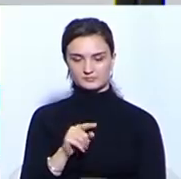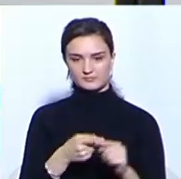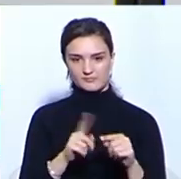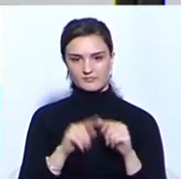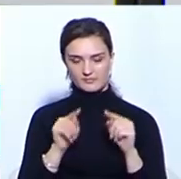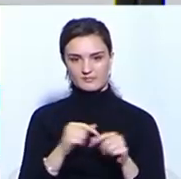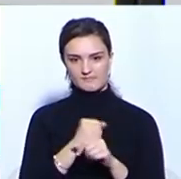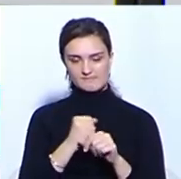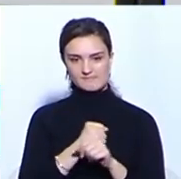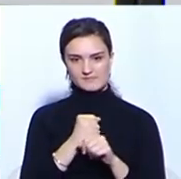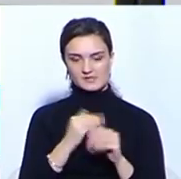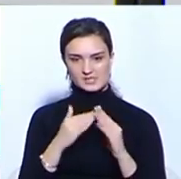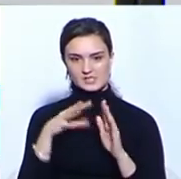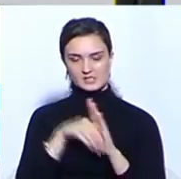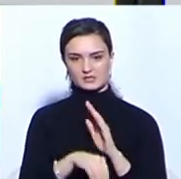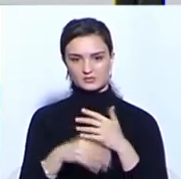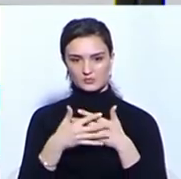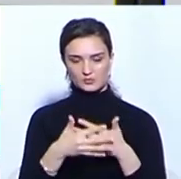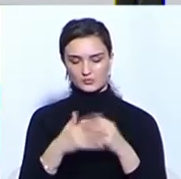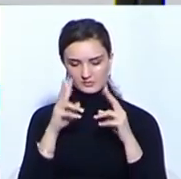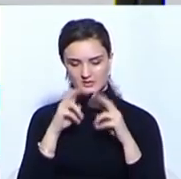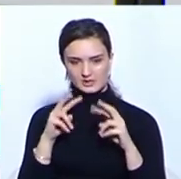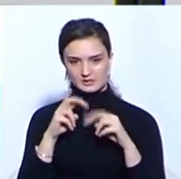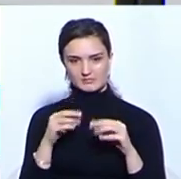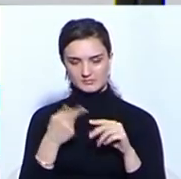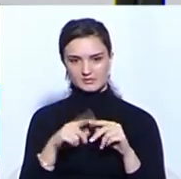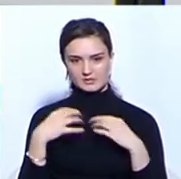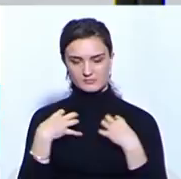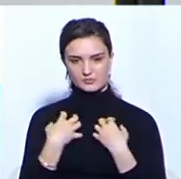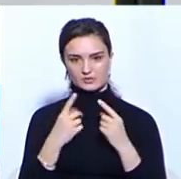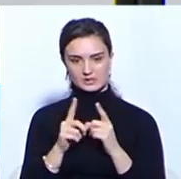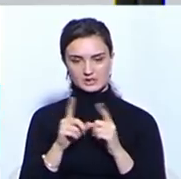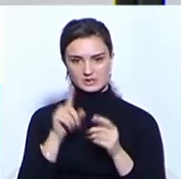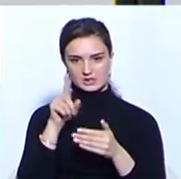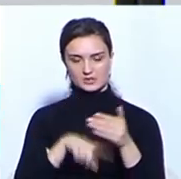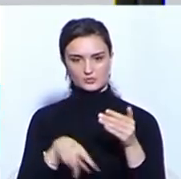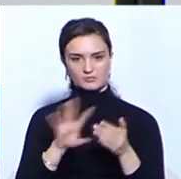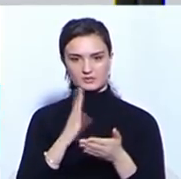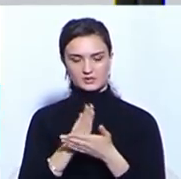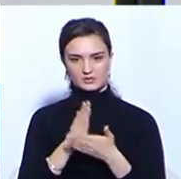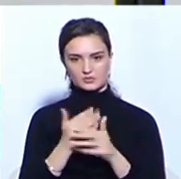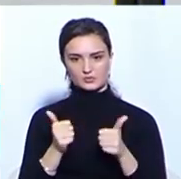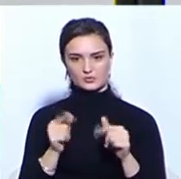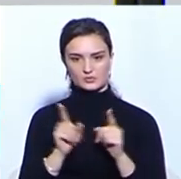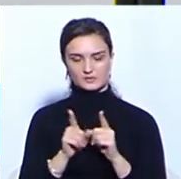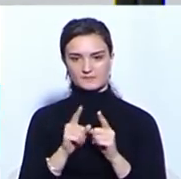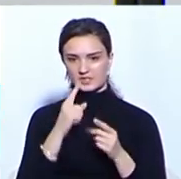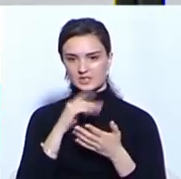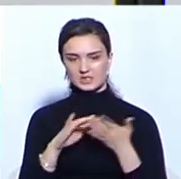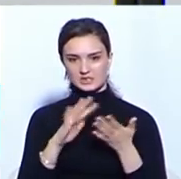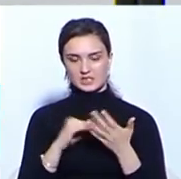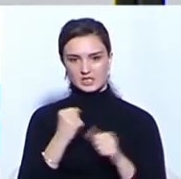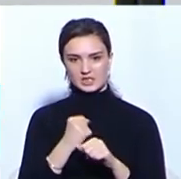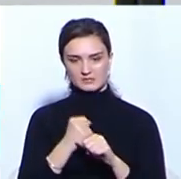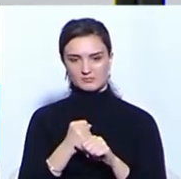ეს აფთიაქის სახში გასაკეთებელი ორსულობის ტესტები სამწუხაროდ ისეთი სანდოები არ არის, როგორც თქვათ, სისხლზე